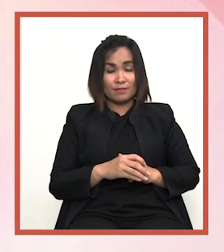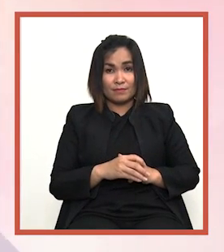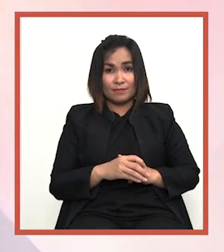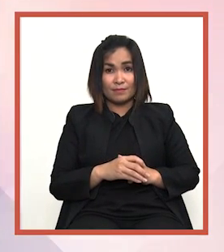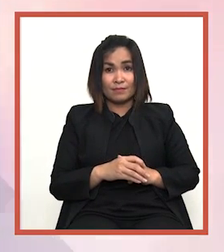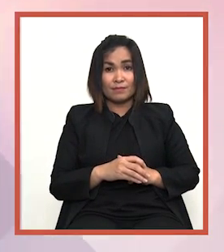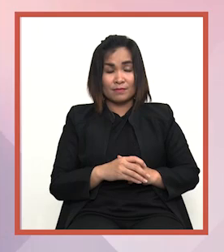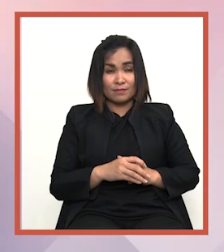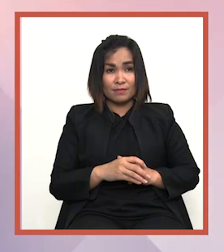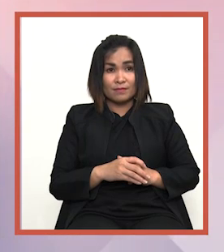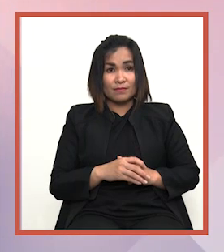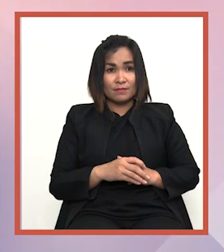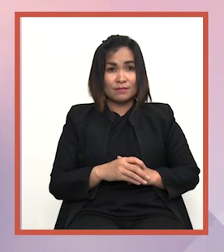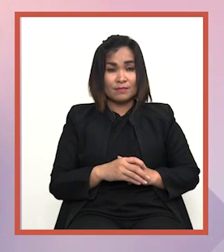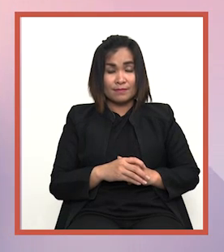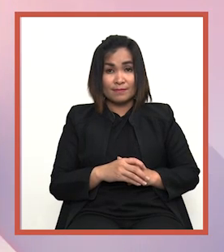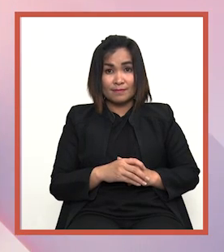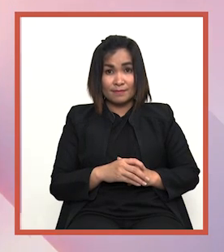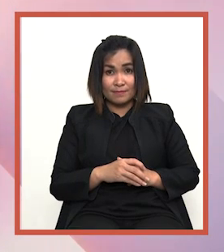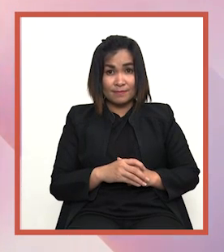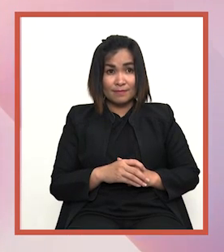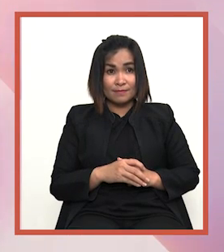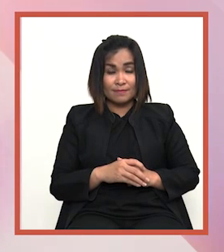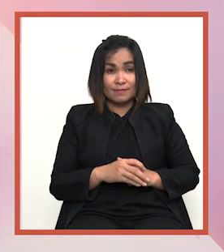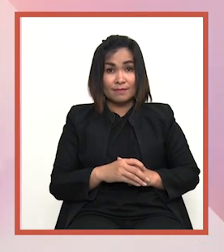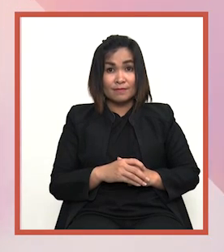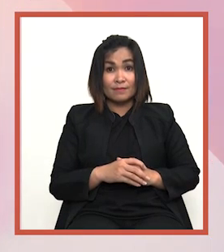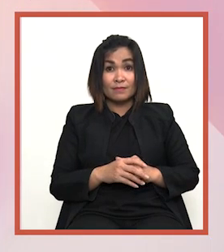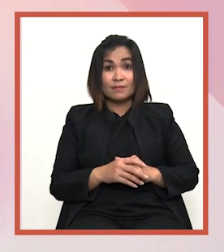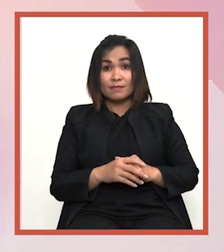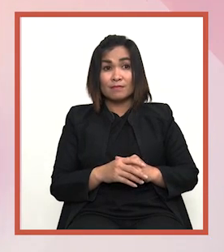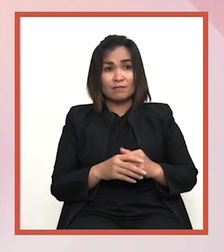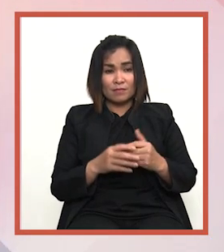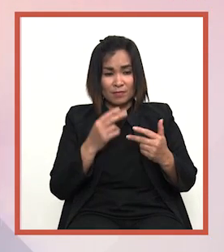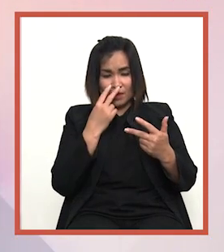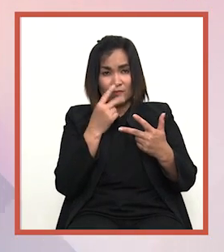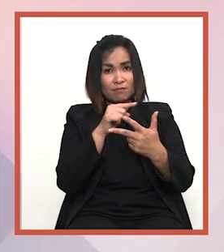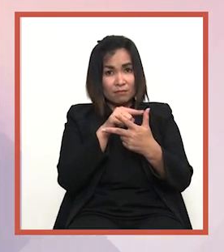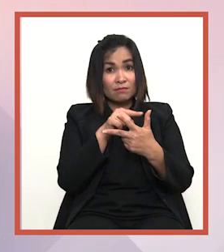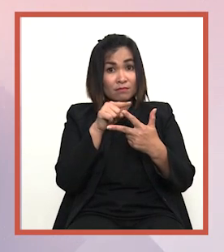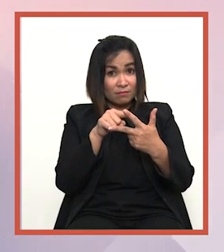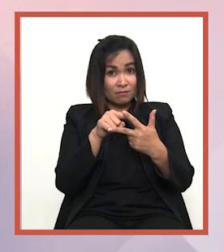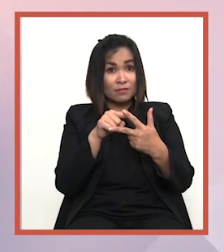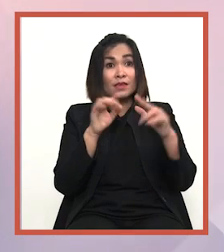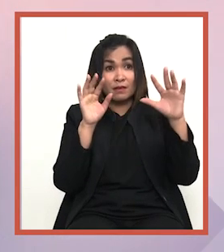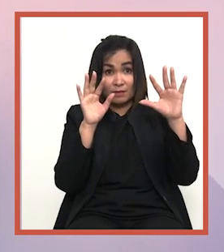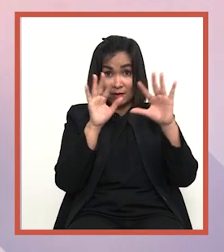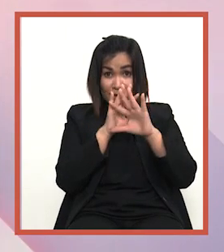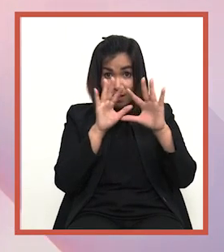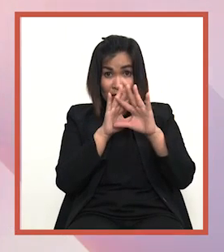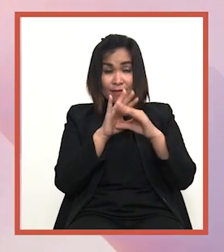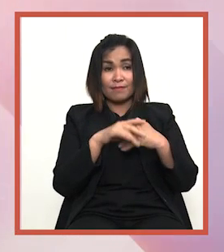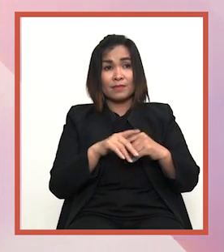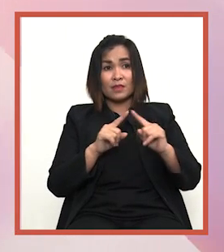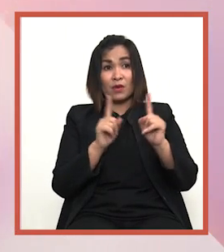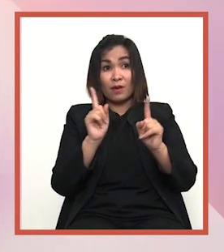มีขีดอยู่ด้วยกันหลายขีดนะครับในตัวสัญลักษณ์นะครับสัญลักษณ์ด้านนอกโดยทั่วไปนะแบบงานสมบูรณ์จะคล้ายๆกับความต้านทานเลยนะครับเพียง